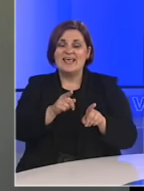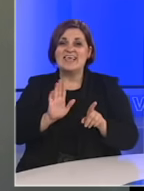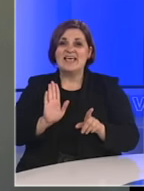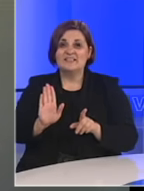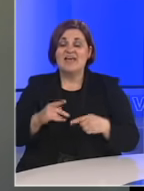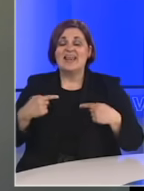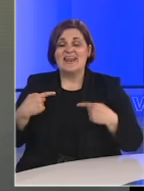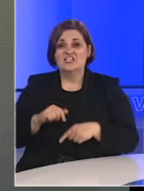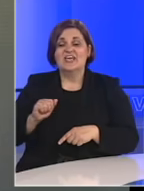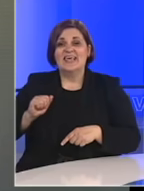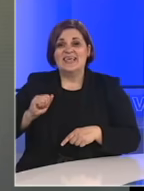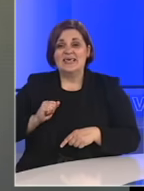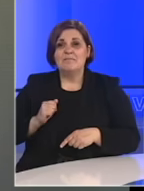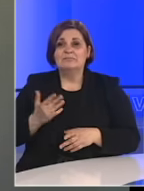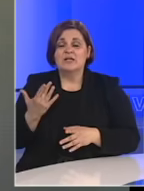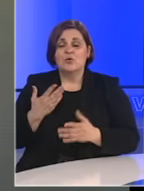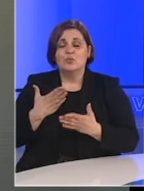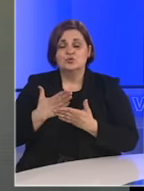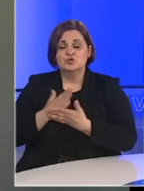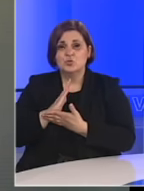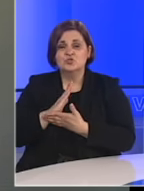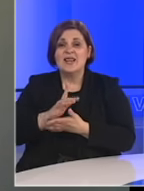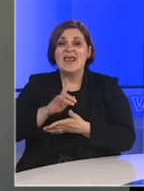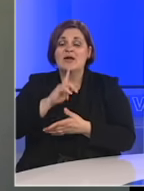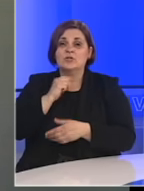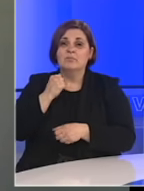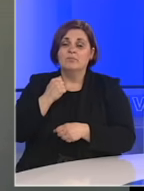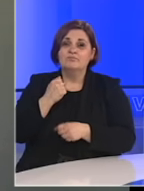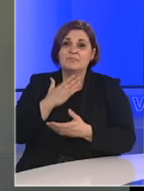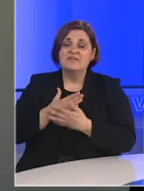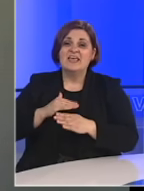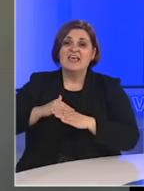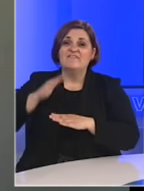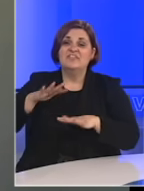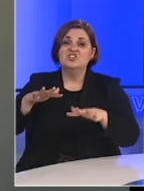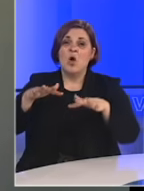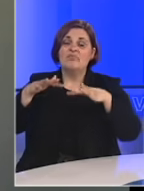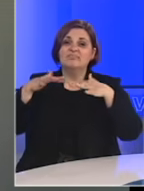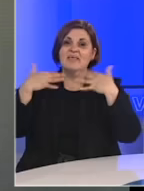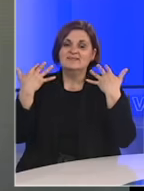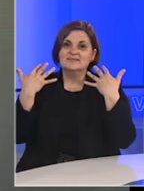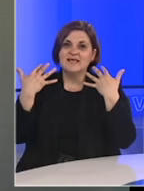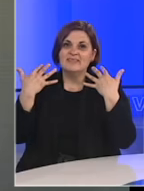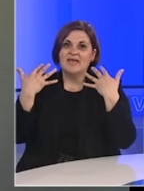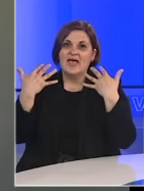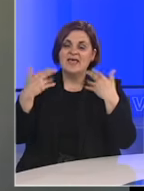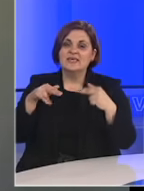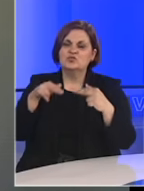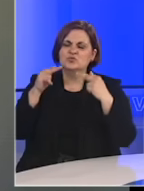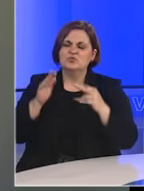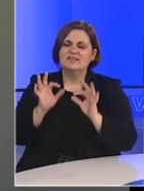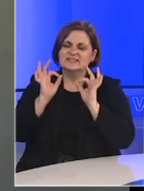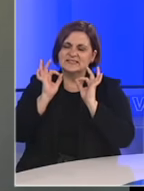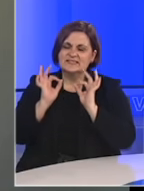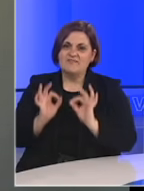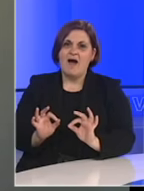i nažalost imali smo par slučajeva na kojima smo radili i više od 10 dana i suočavali se sa